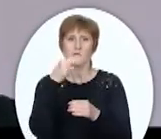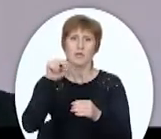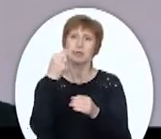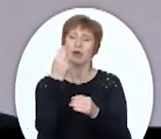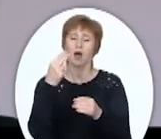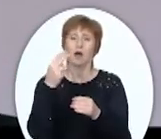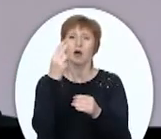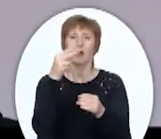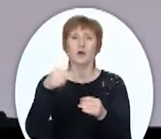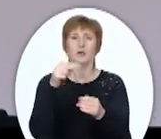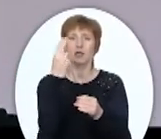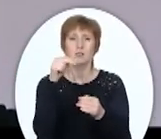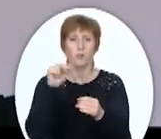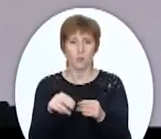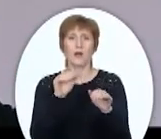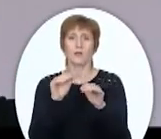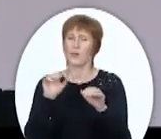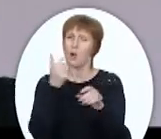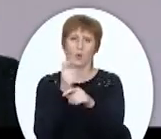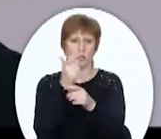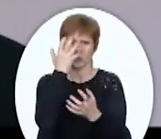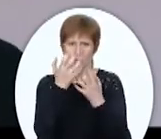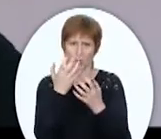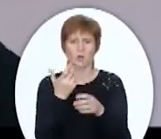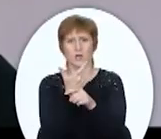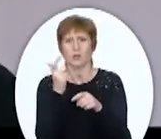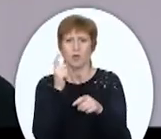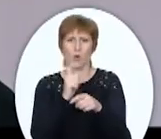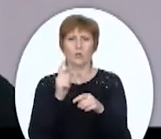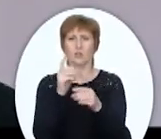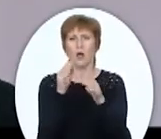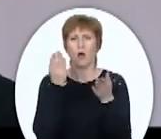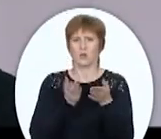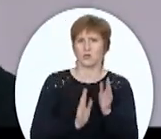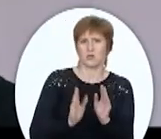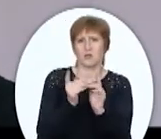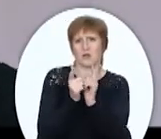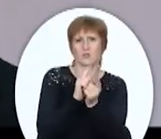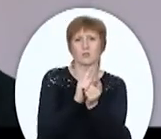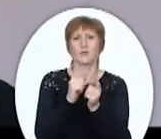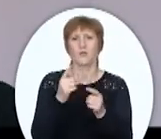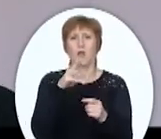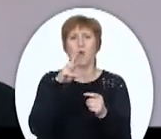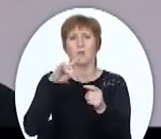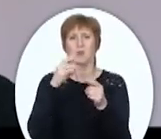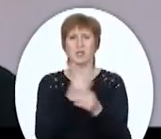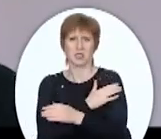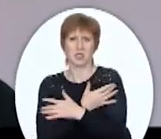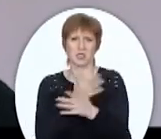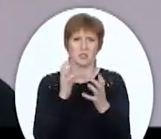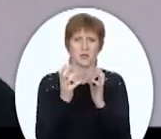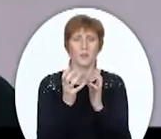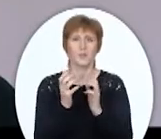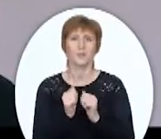ребята сидели, причем серьезная форма ДЦП, то есть когда очень сильно как бы спазмы какие-то вот телесные,